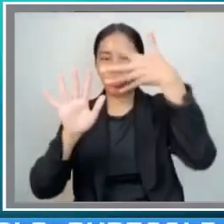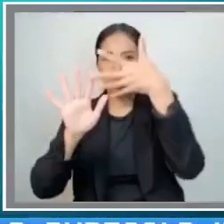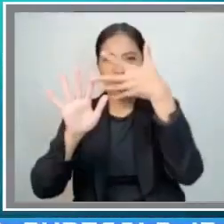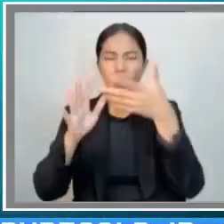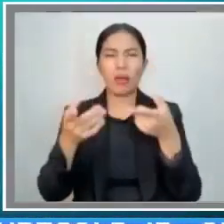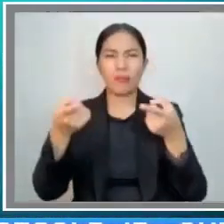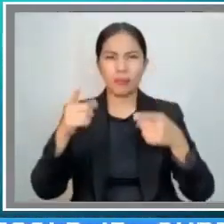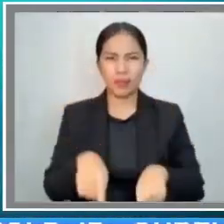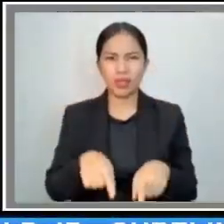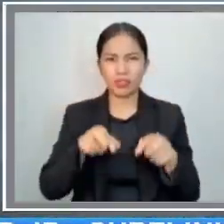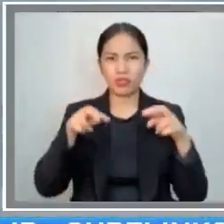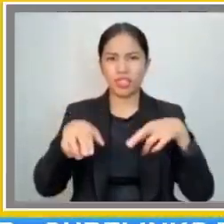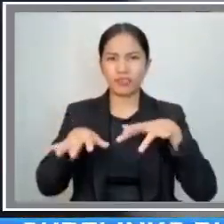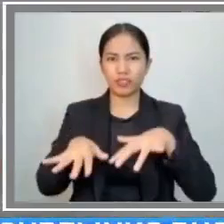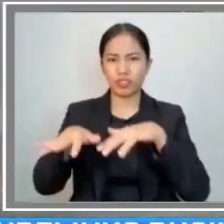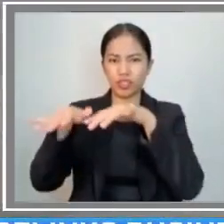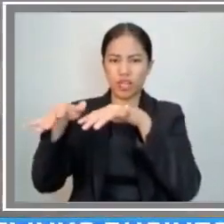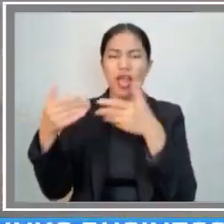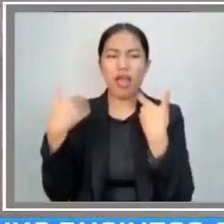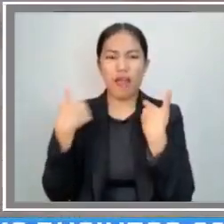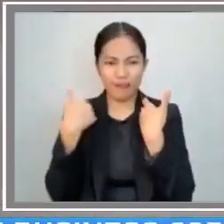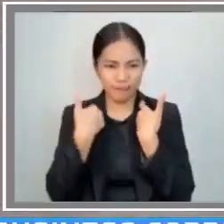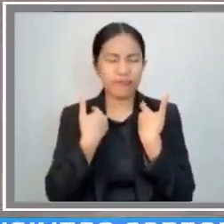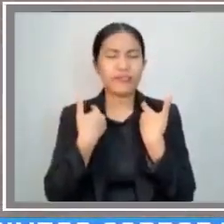Darlene Kai.